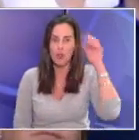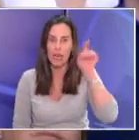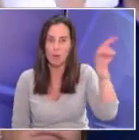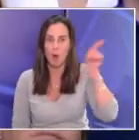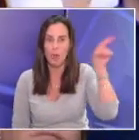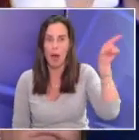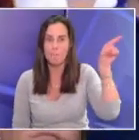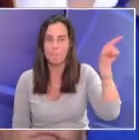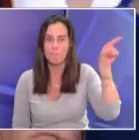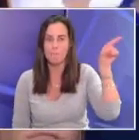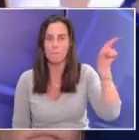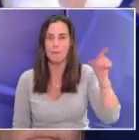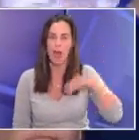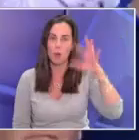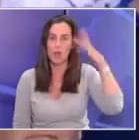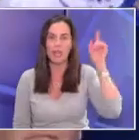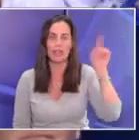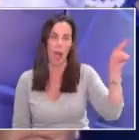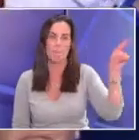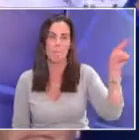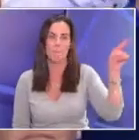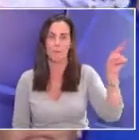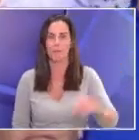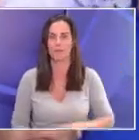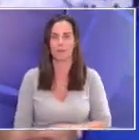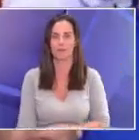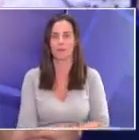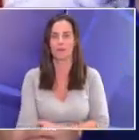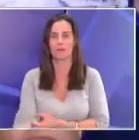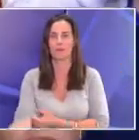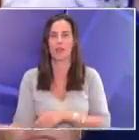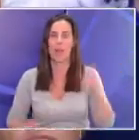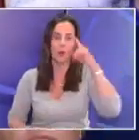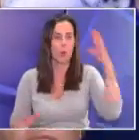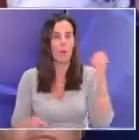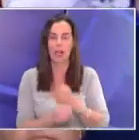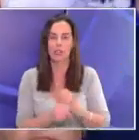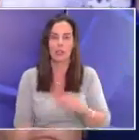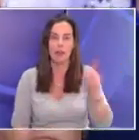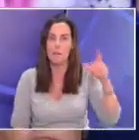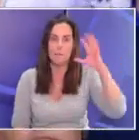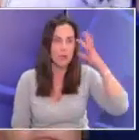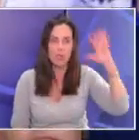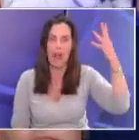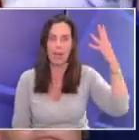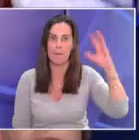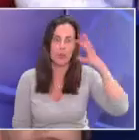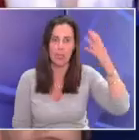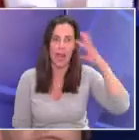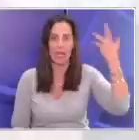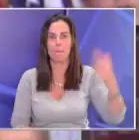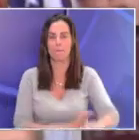driving them crazy. We're driving them crazy. They don't know what to do. They're going loco,